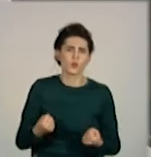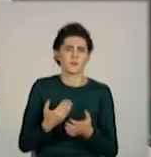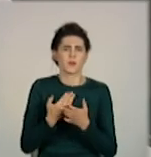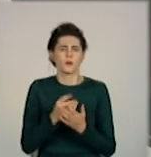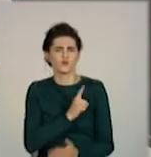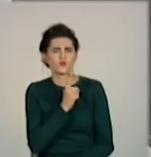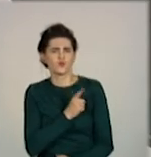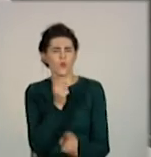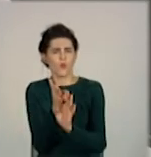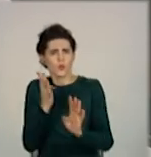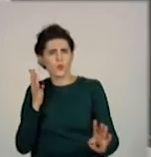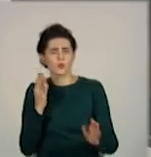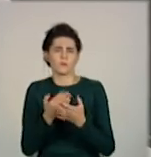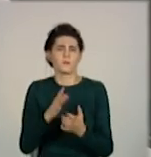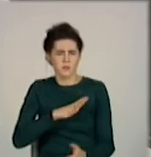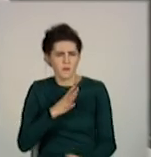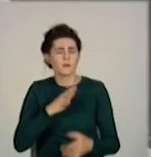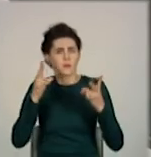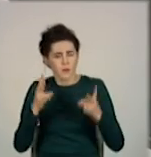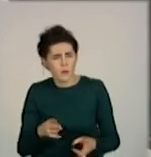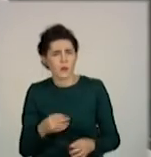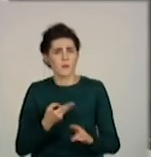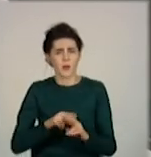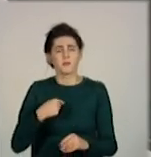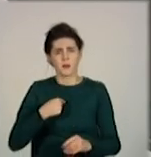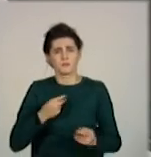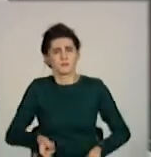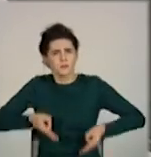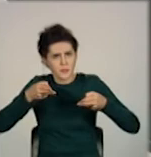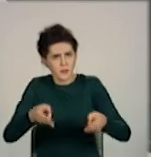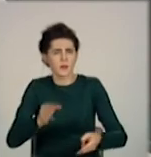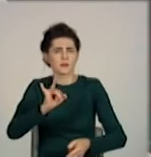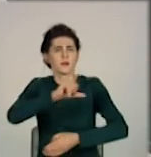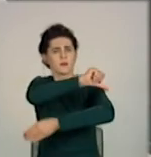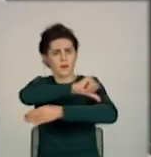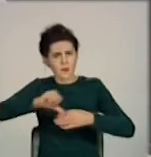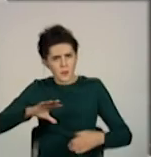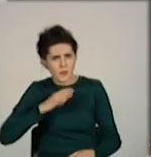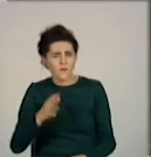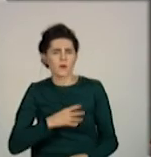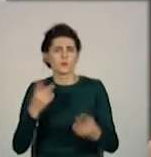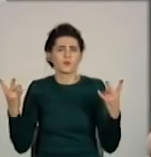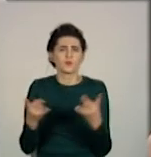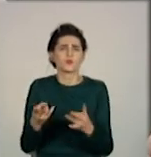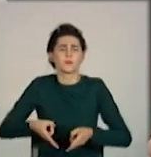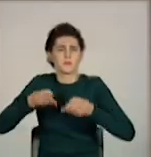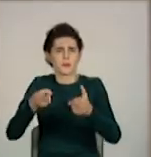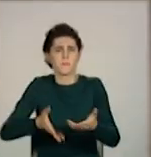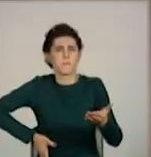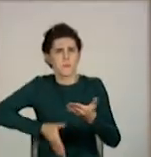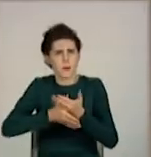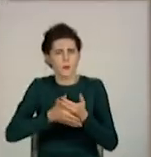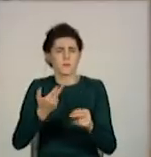в черзі. І там ми їдемо тоді і на кордон, і буває таке, що і за кордон потрібно поїхати.